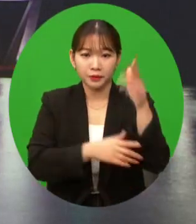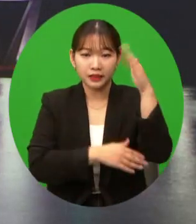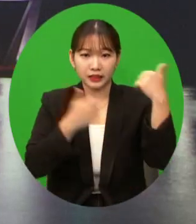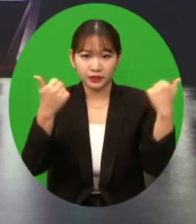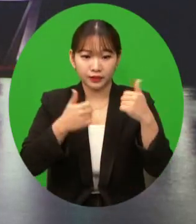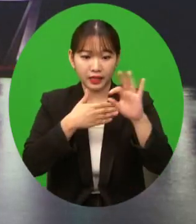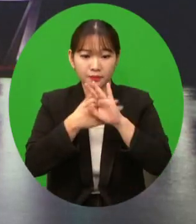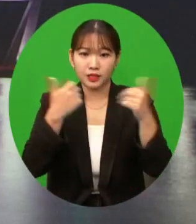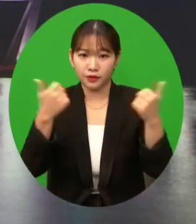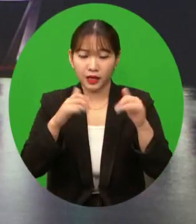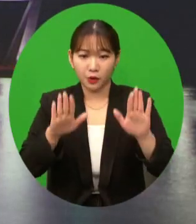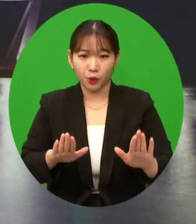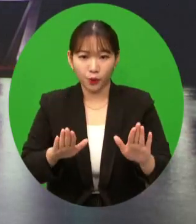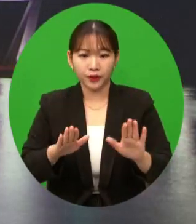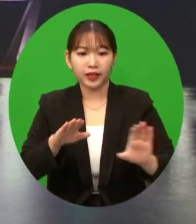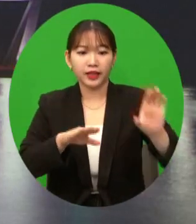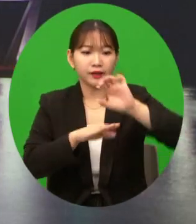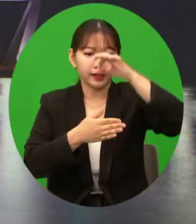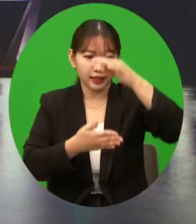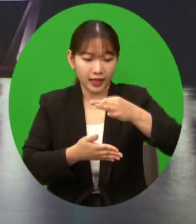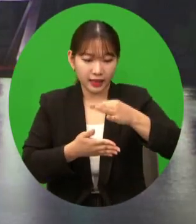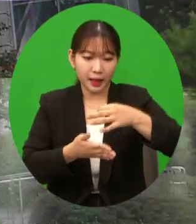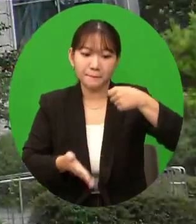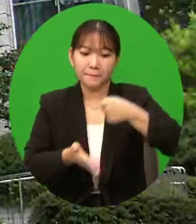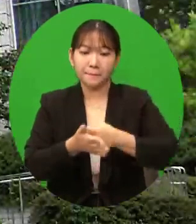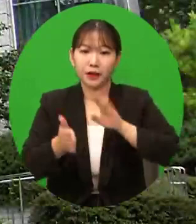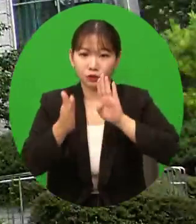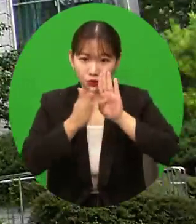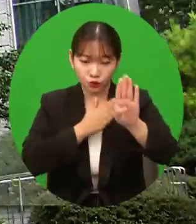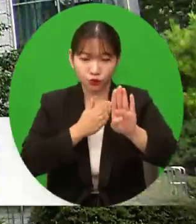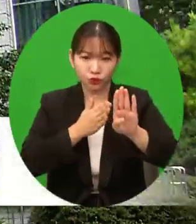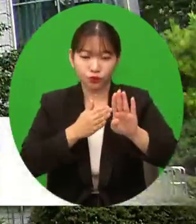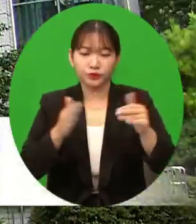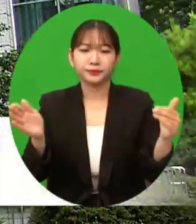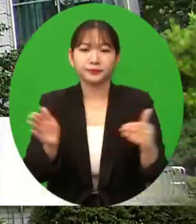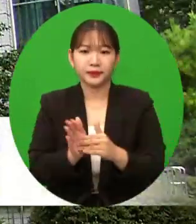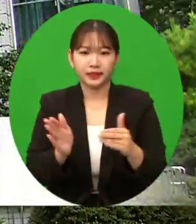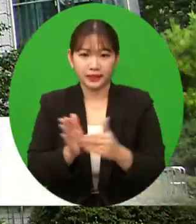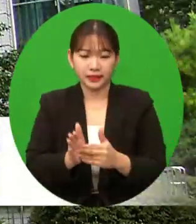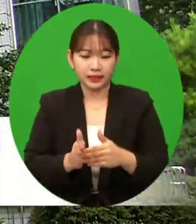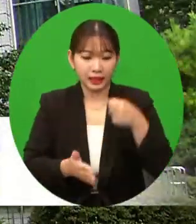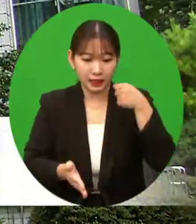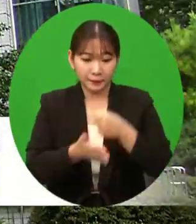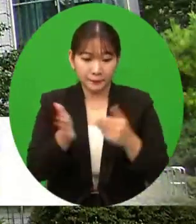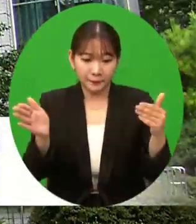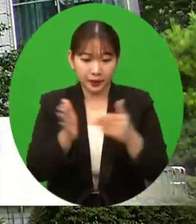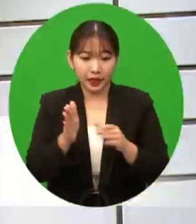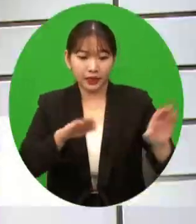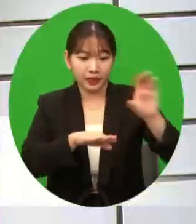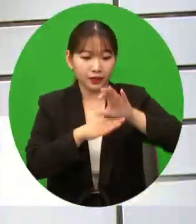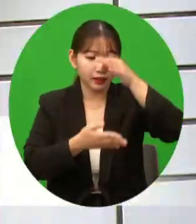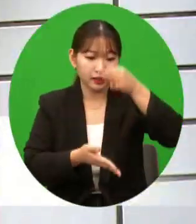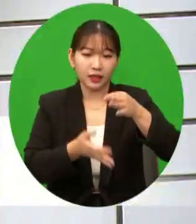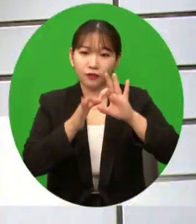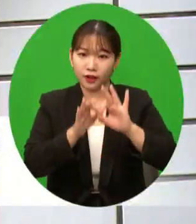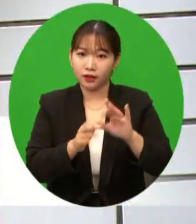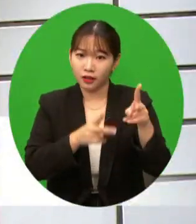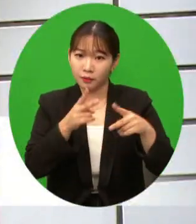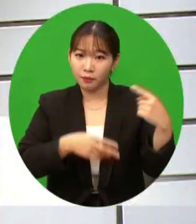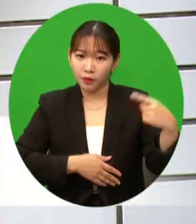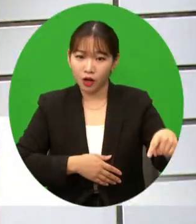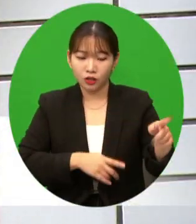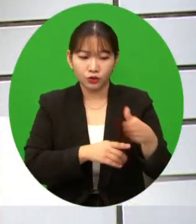목포시 의회 임시회가 오늘 추경 예산 등을 확정하고 폐회됐습니다 확정된 추경 예산 관련 사업은